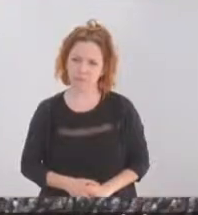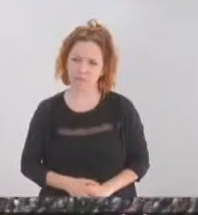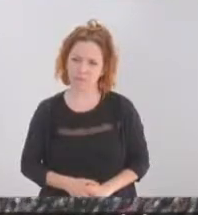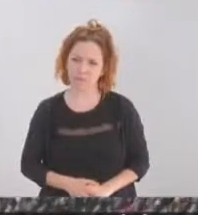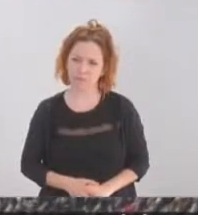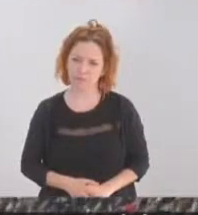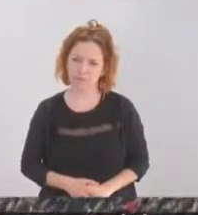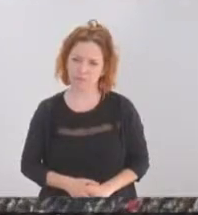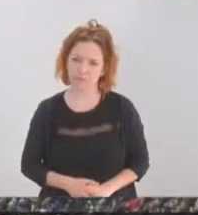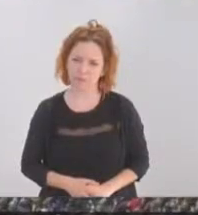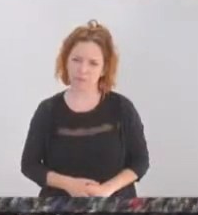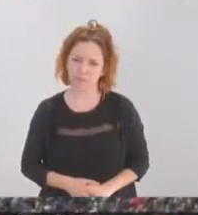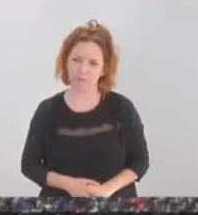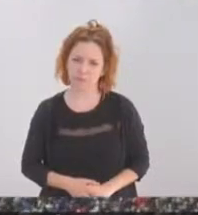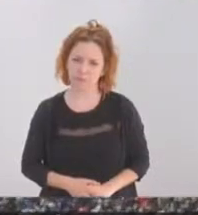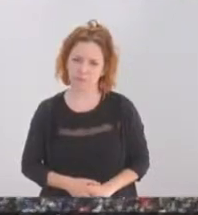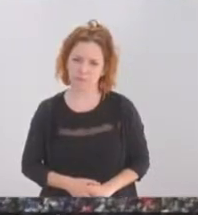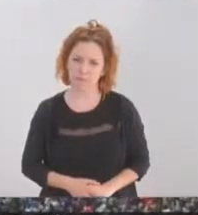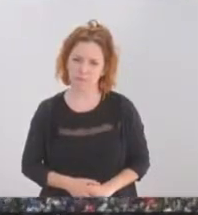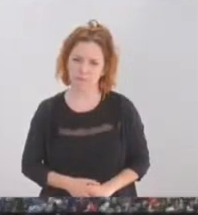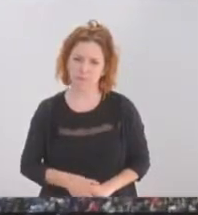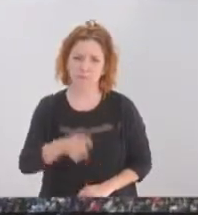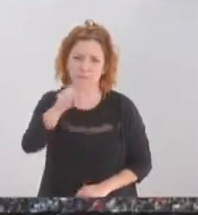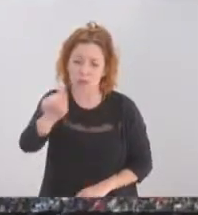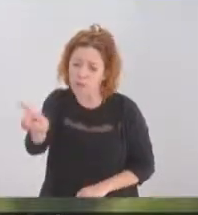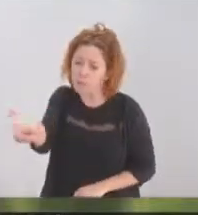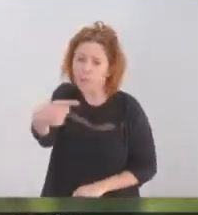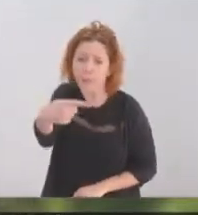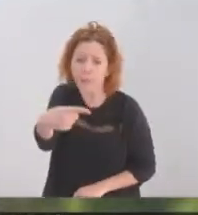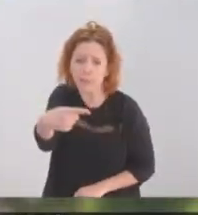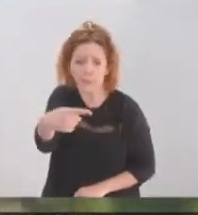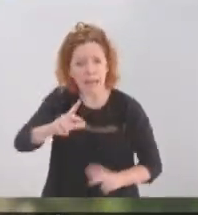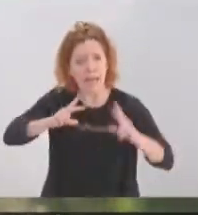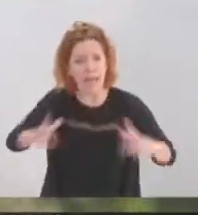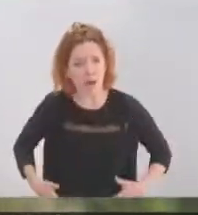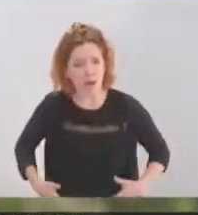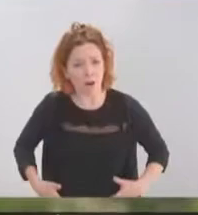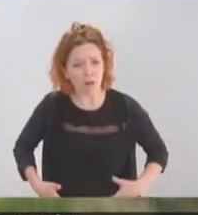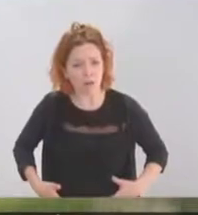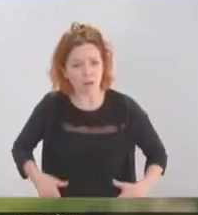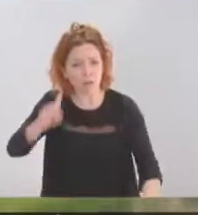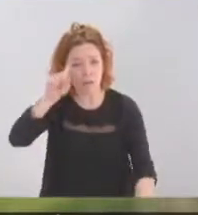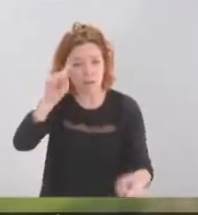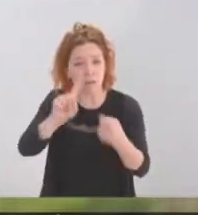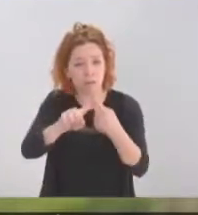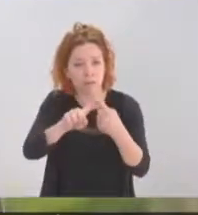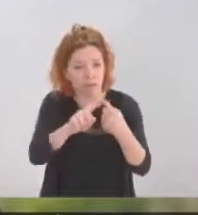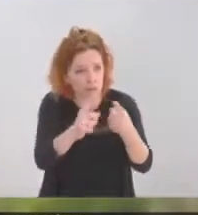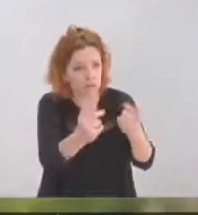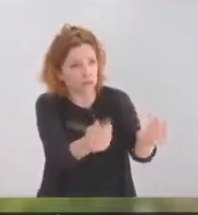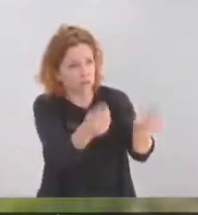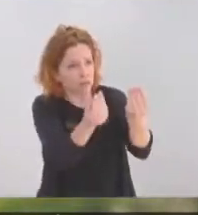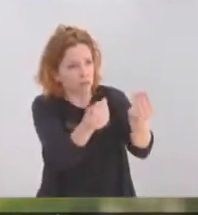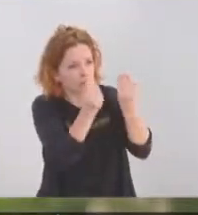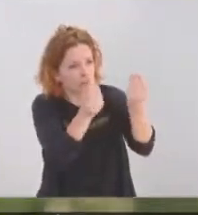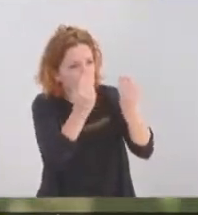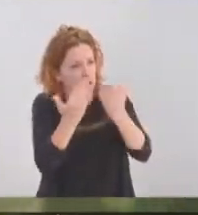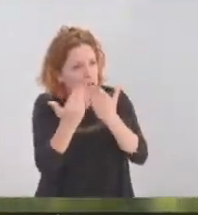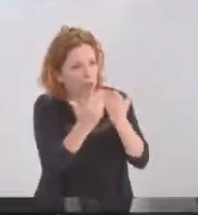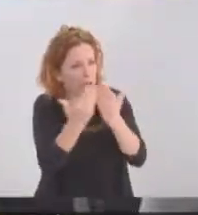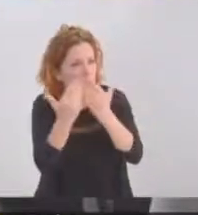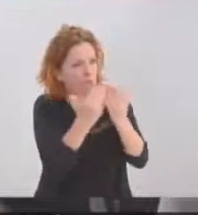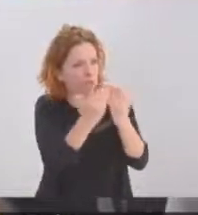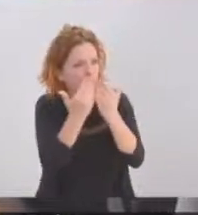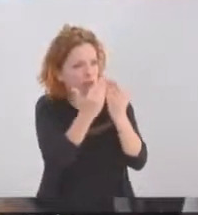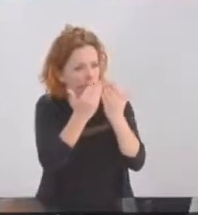Et vous irez à l'école pour étudier. Cela signifie que dès l'âge de 16 ans,